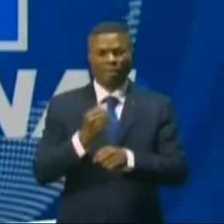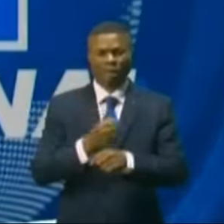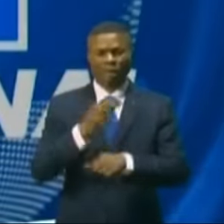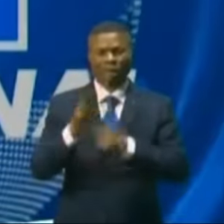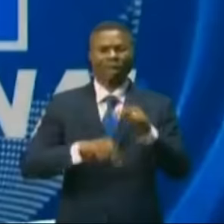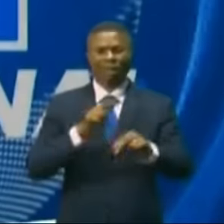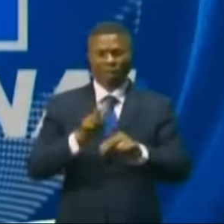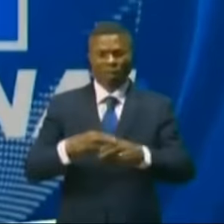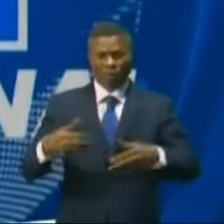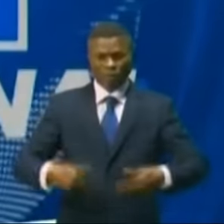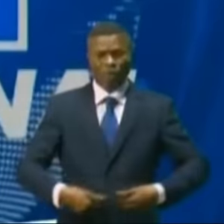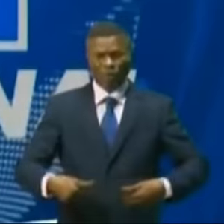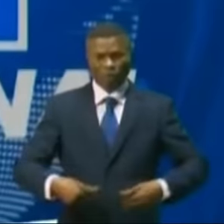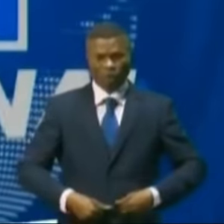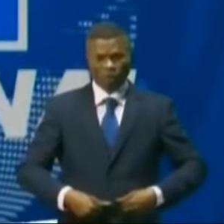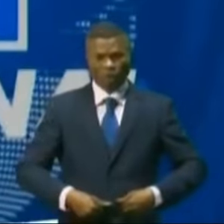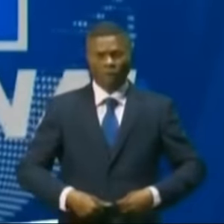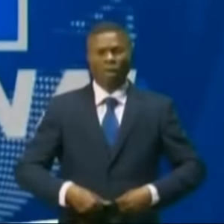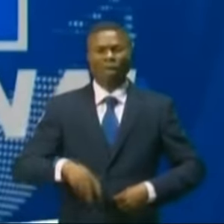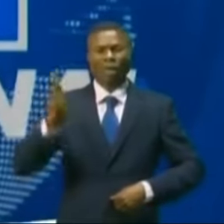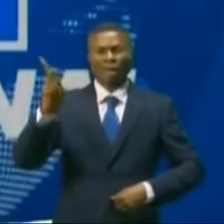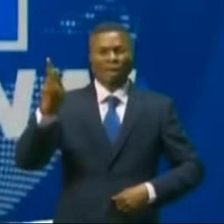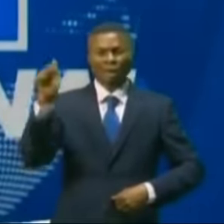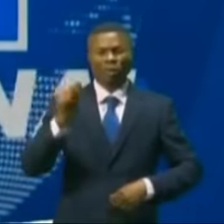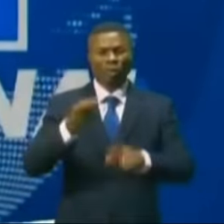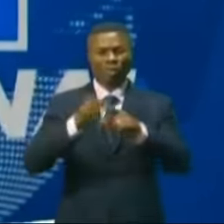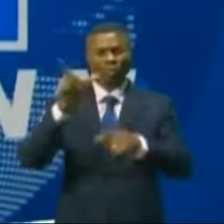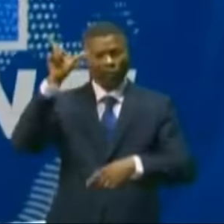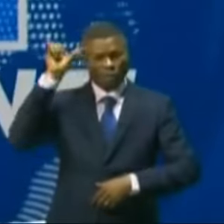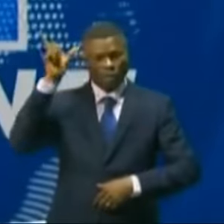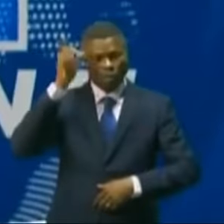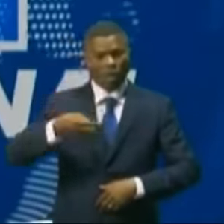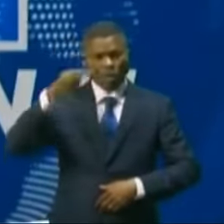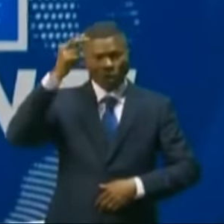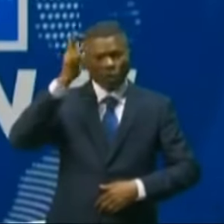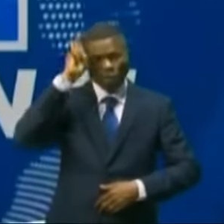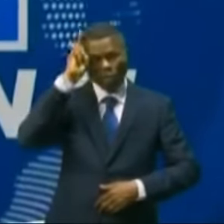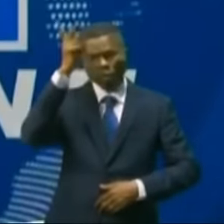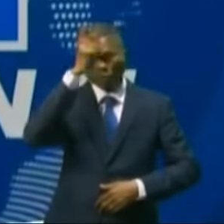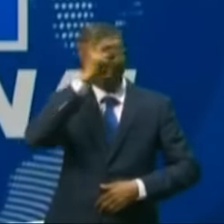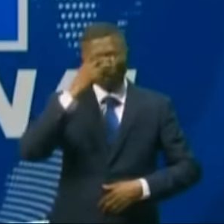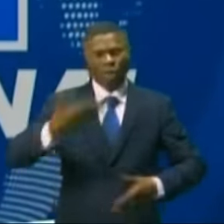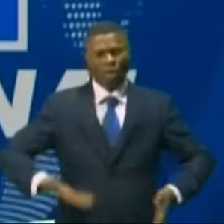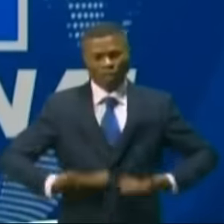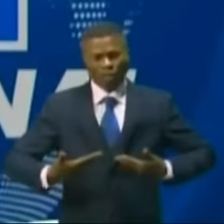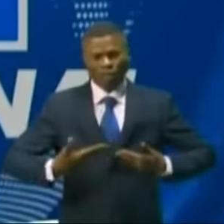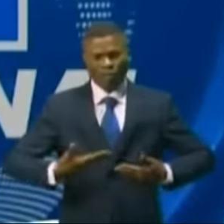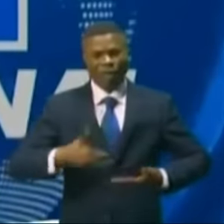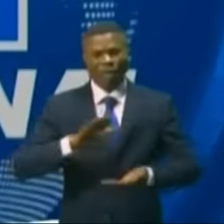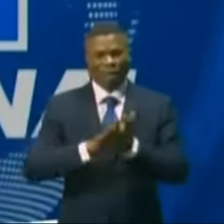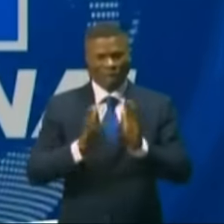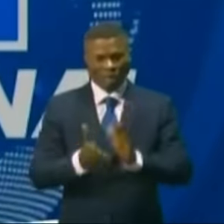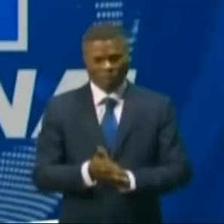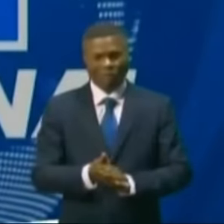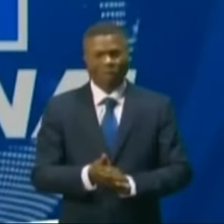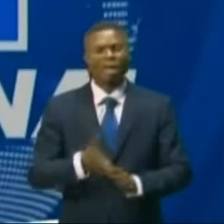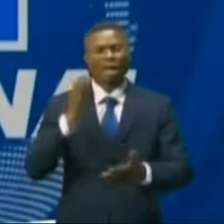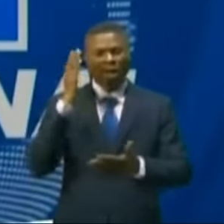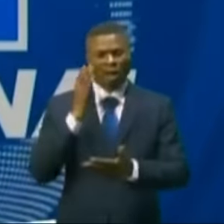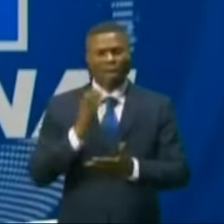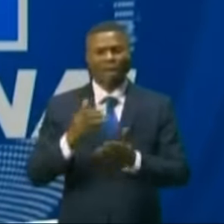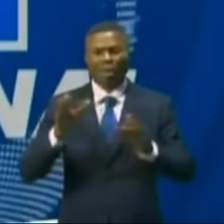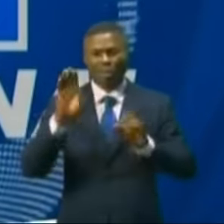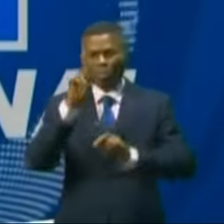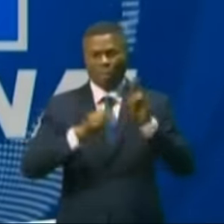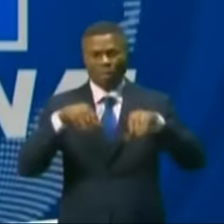Ces jeunes sont de Kasumbalesa et de Lubumbashi dans le Haut-Katanga, fiers de porter la tenue de service national.